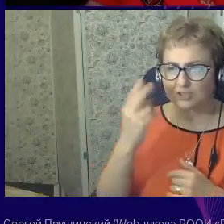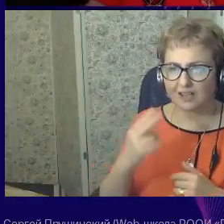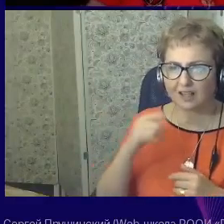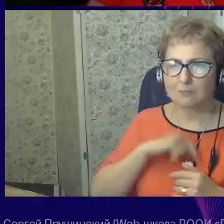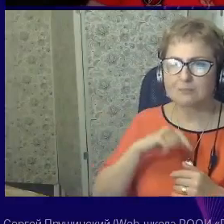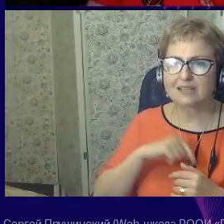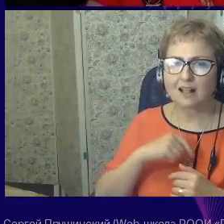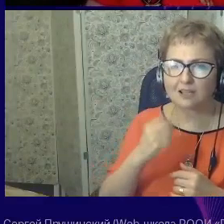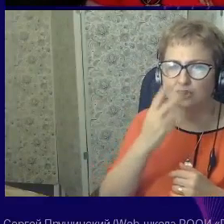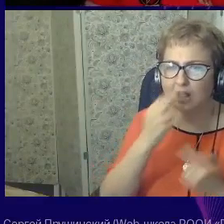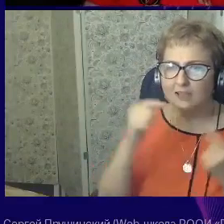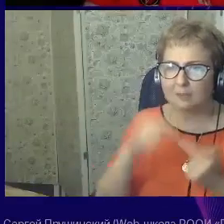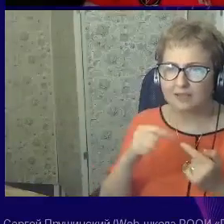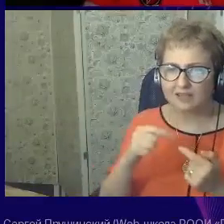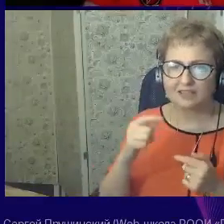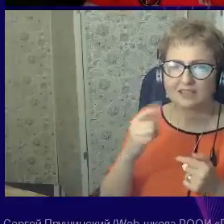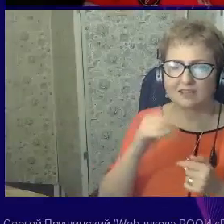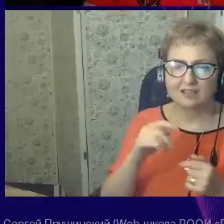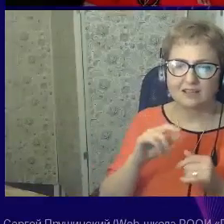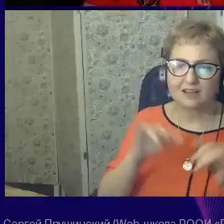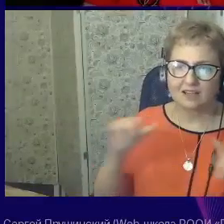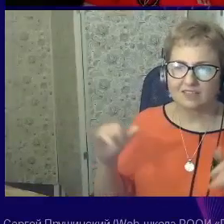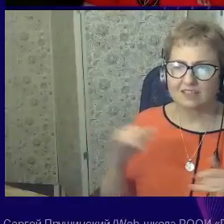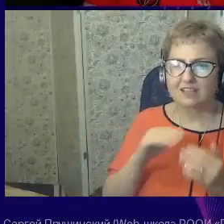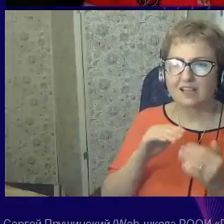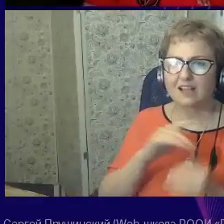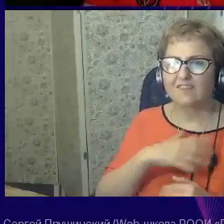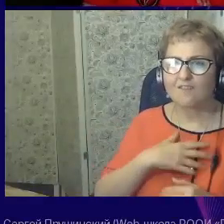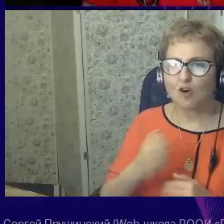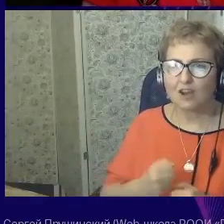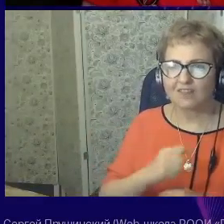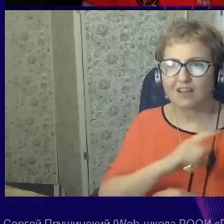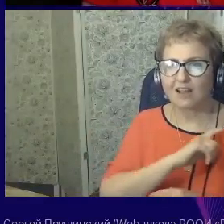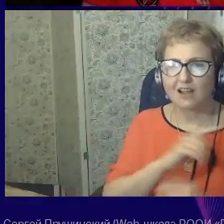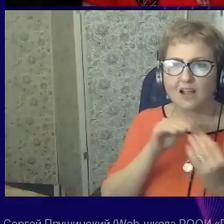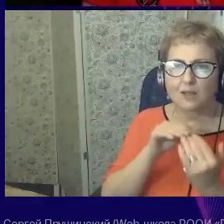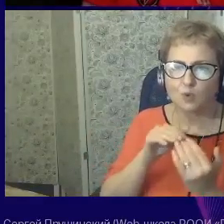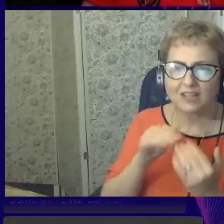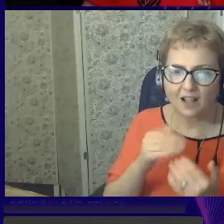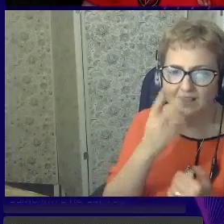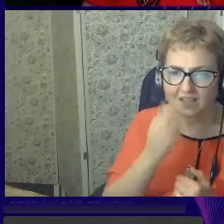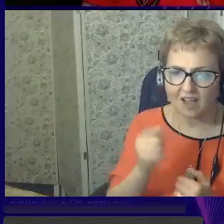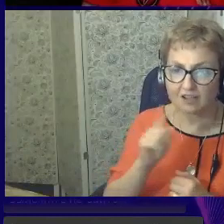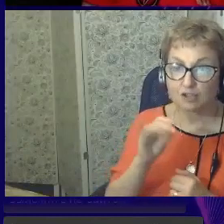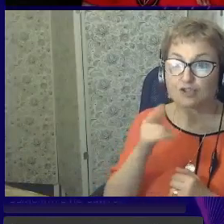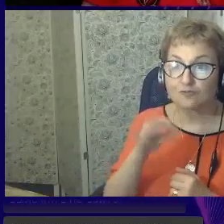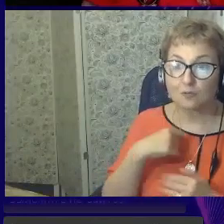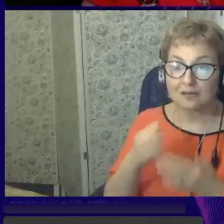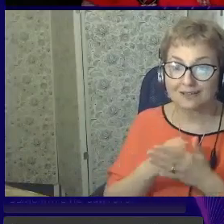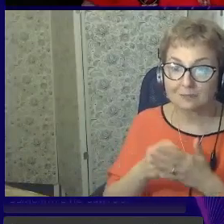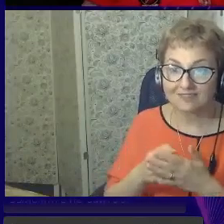социально-психологическая адаптация ребят, развитие и волевых, и коммуникативных навыков, чего мы и